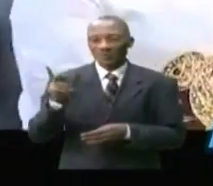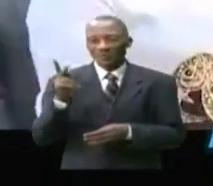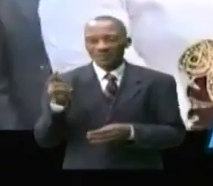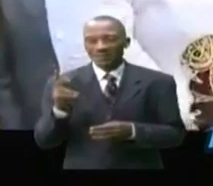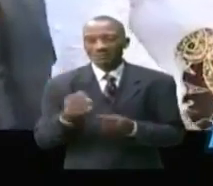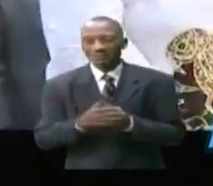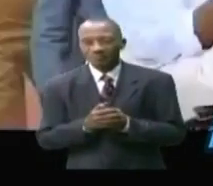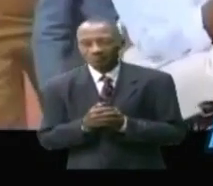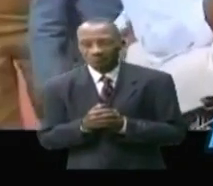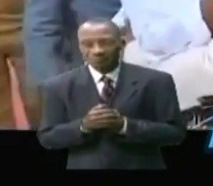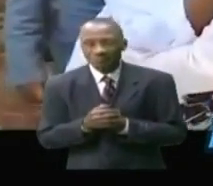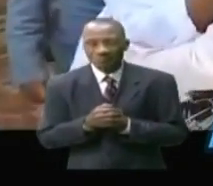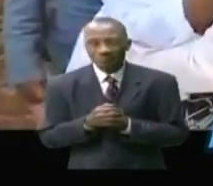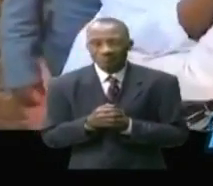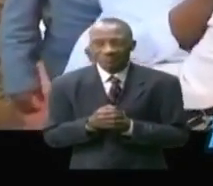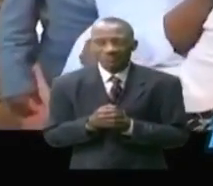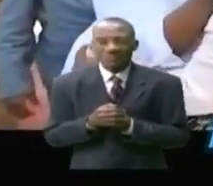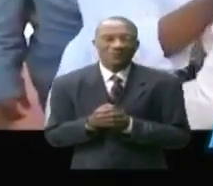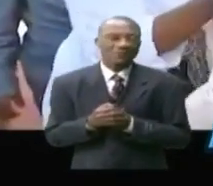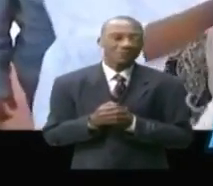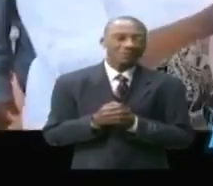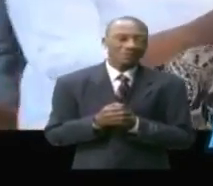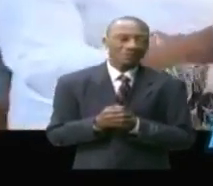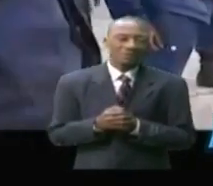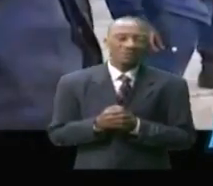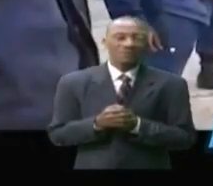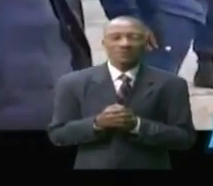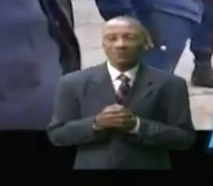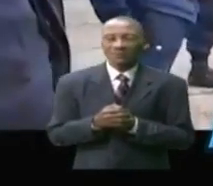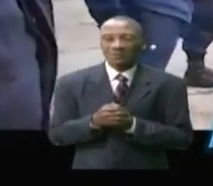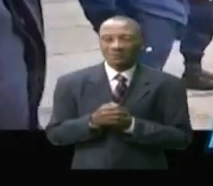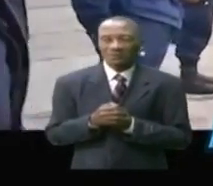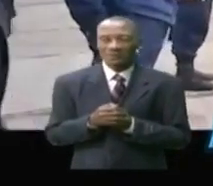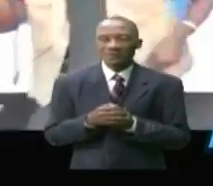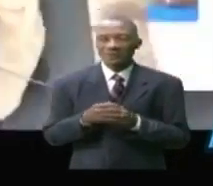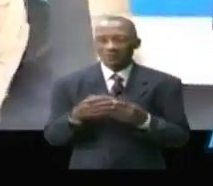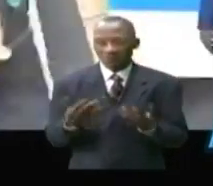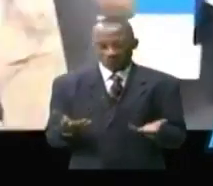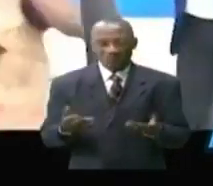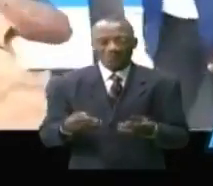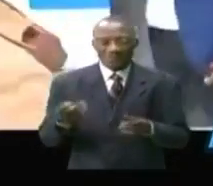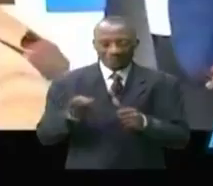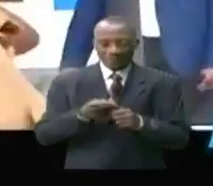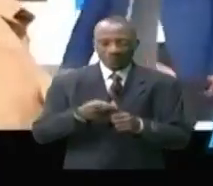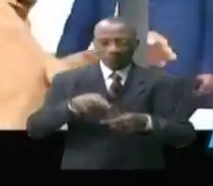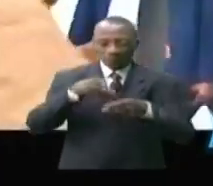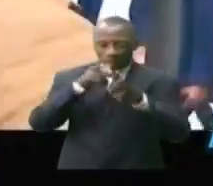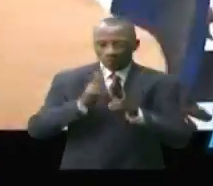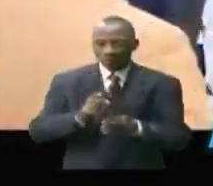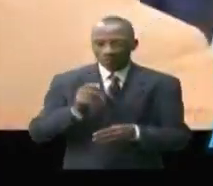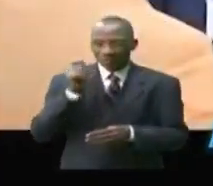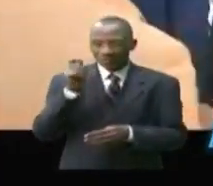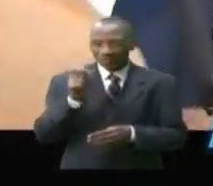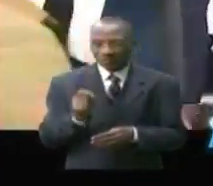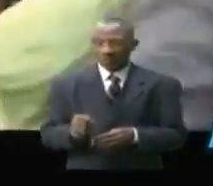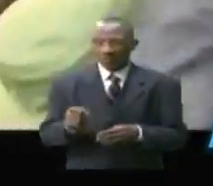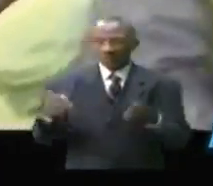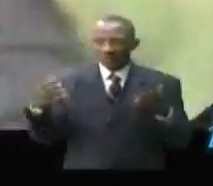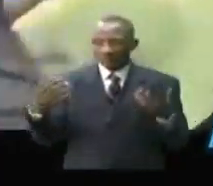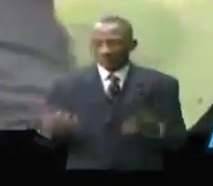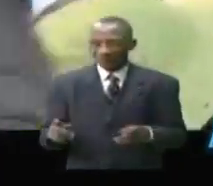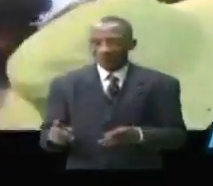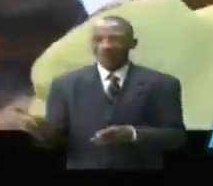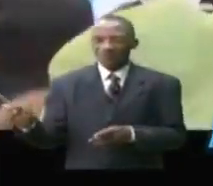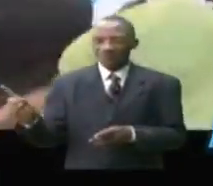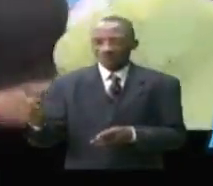de sécurité et cadre de l'Union sacrée de la nation. Après les honneurs militaires, la chef de l'exécutif provincial a été